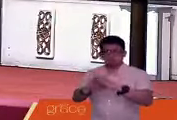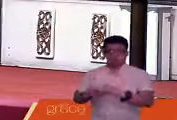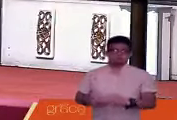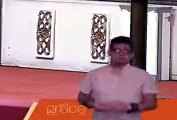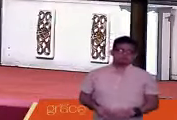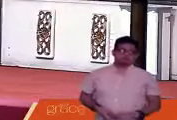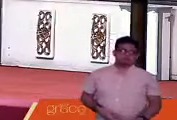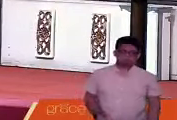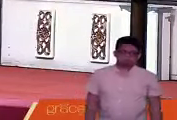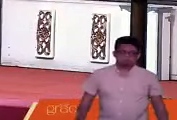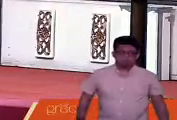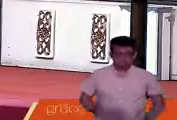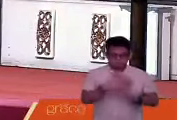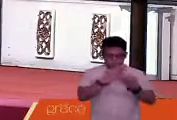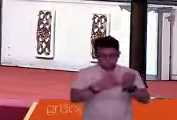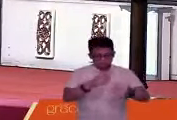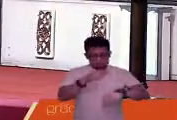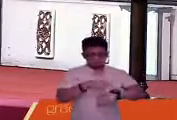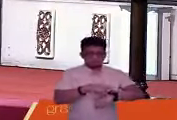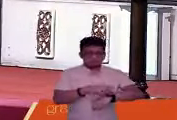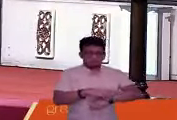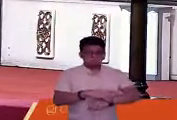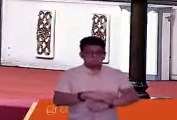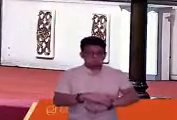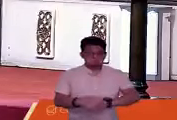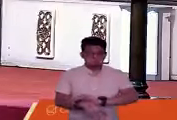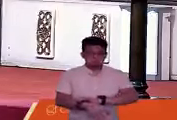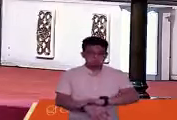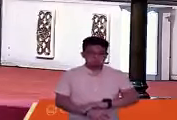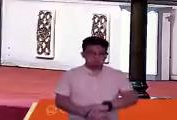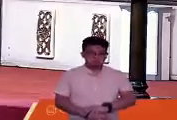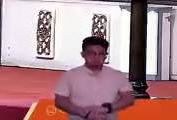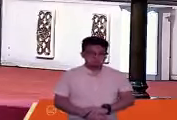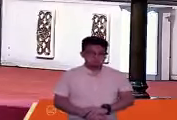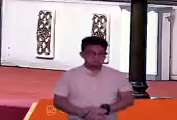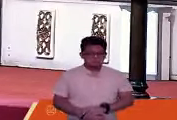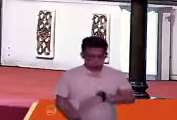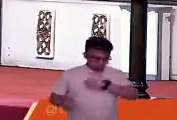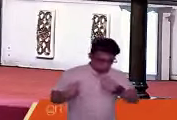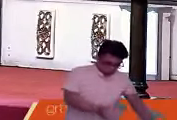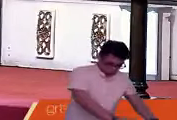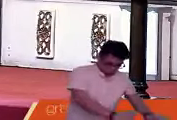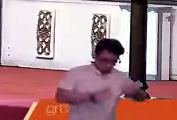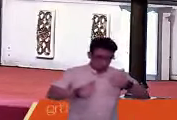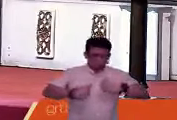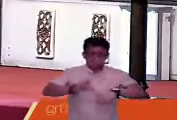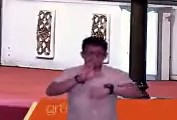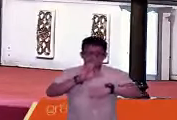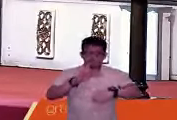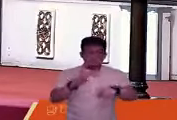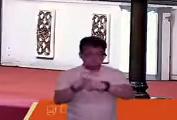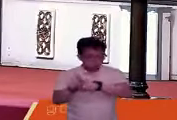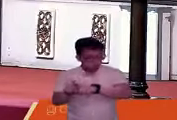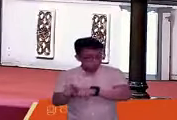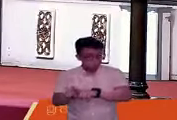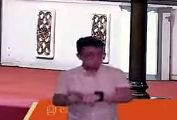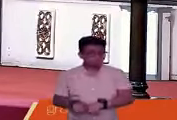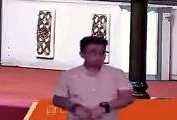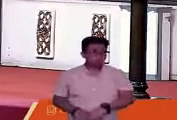Mga kaigsoon, usahay, napoy mga ingon ni ano niya, pagbaptisim po, napoy nagbaptisim